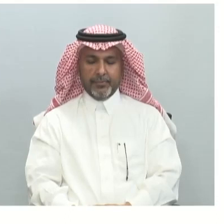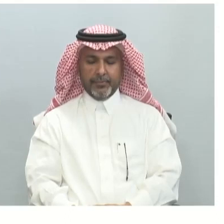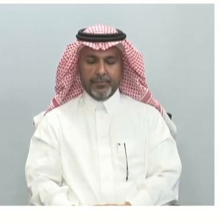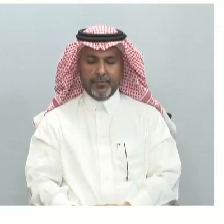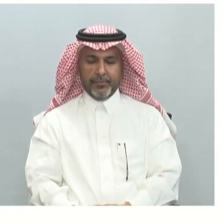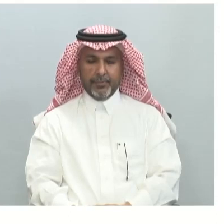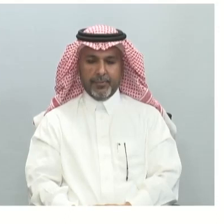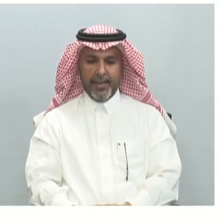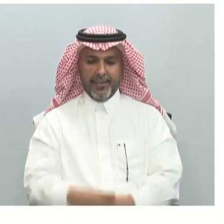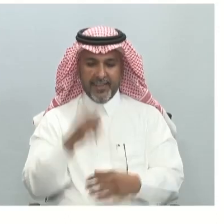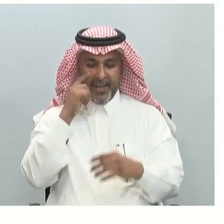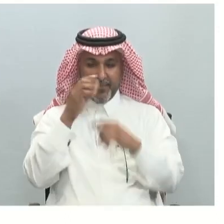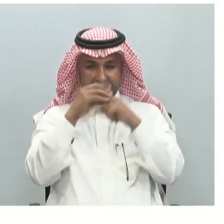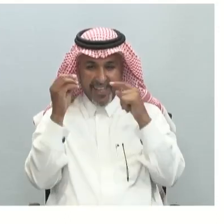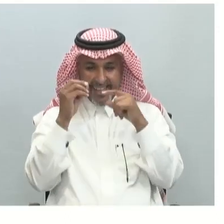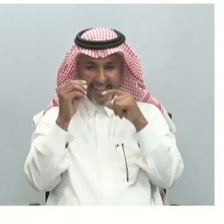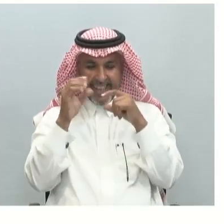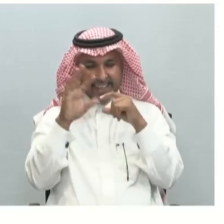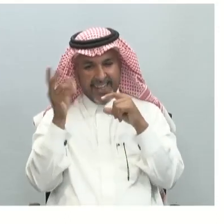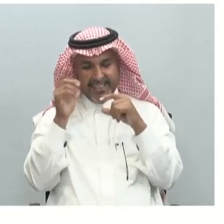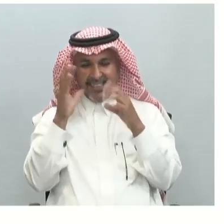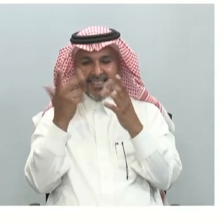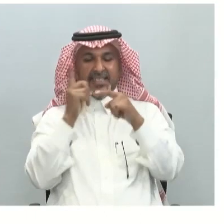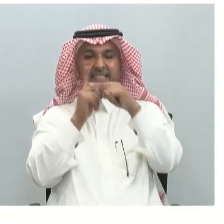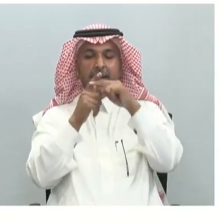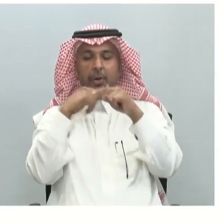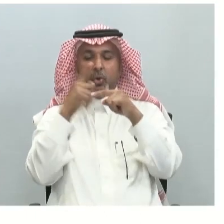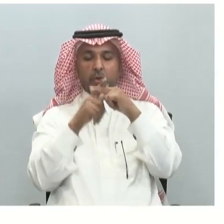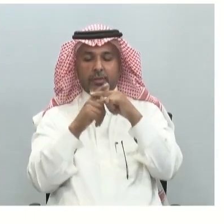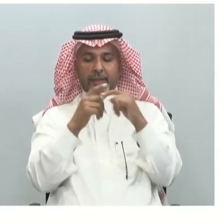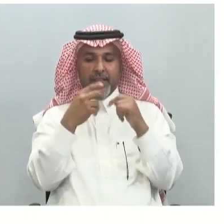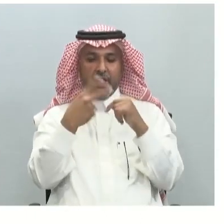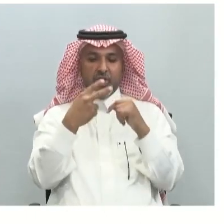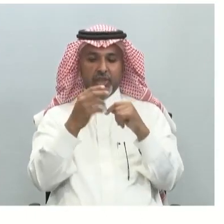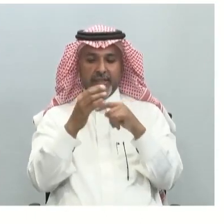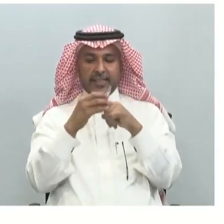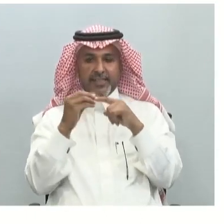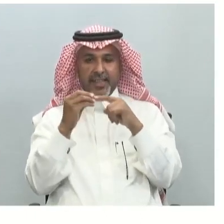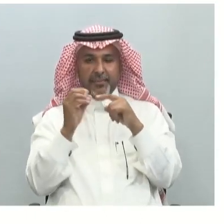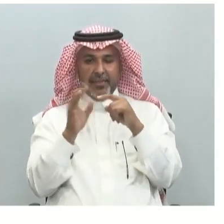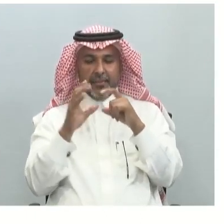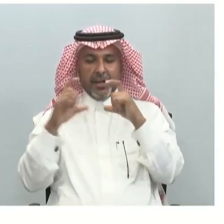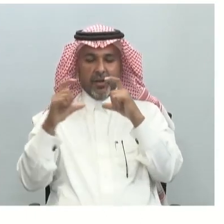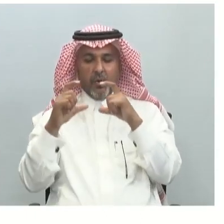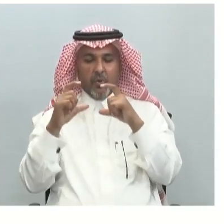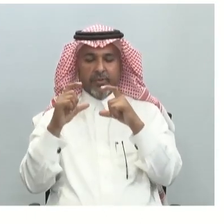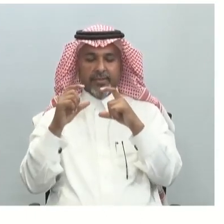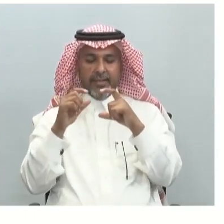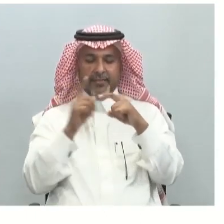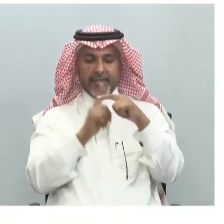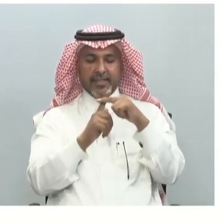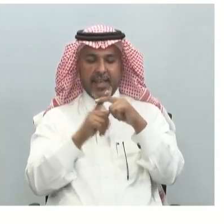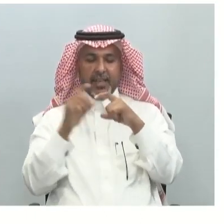جمع ما شفنا قبل قليل الحد الاول عشرين الحد الثاني قيمته سالب اثنين اكس بضع بينهم